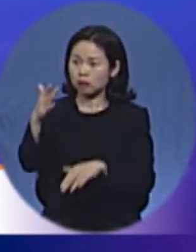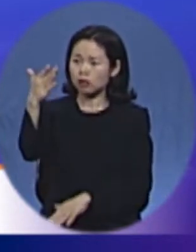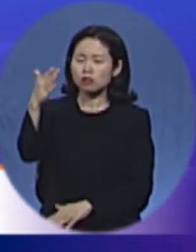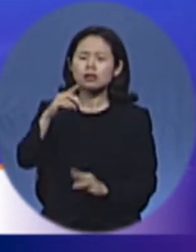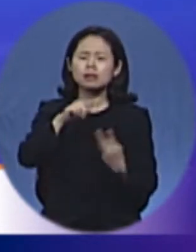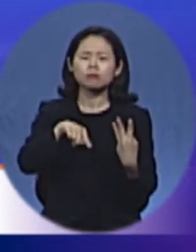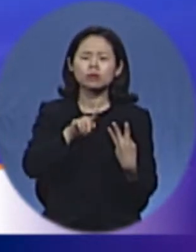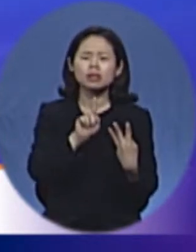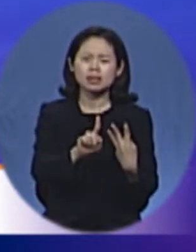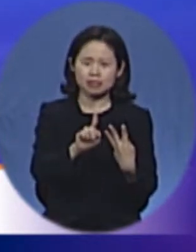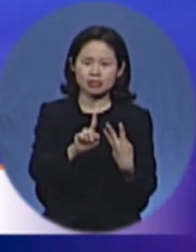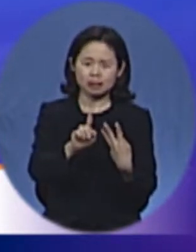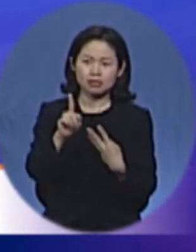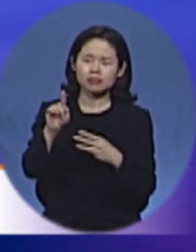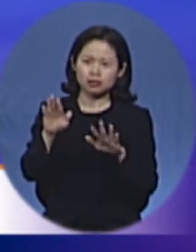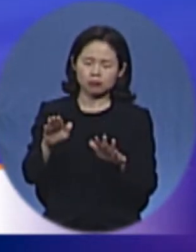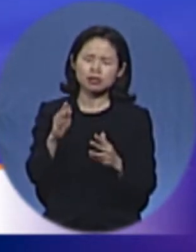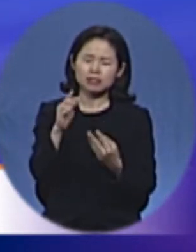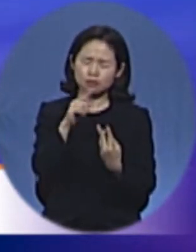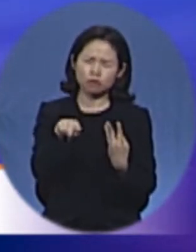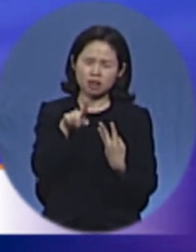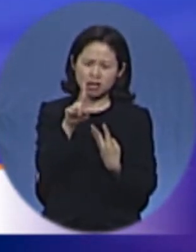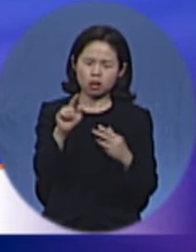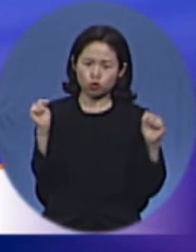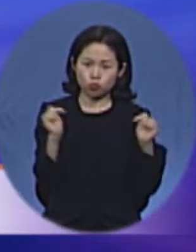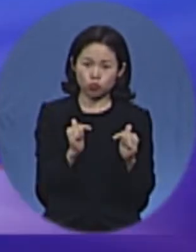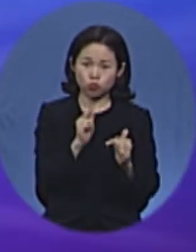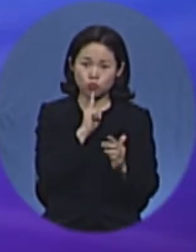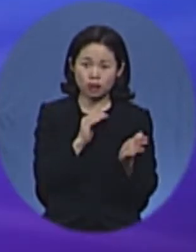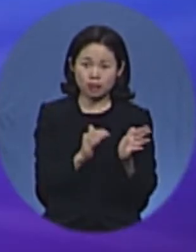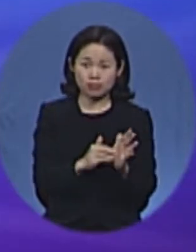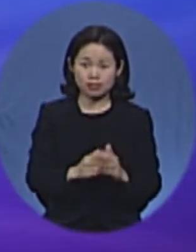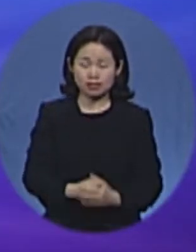1 수준으로 줄이겠다고 밝혔습니다. 정두리 기자입니다.